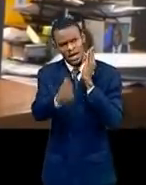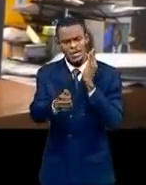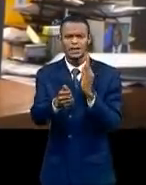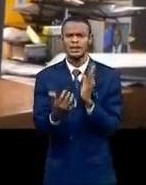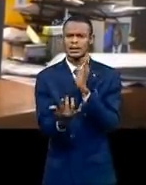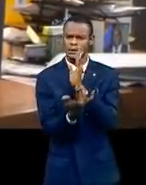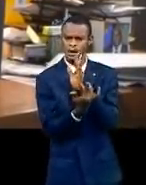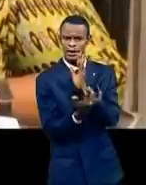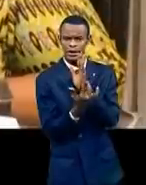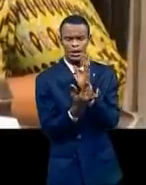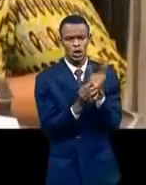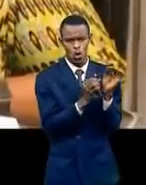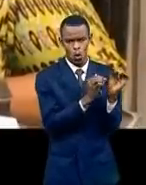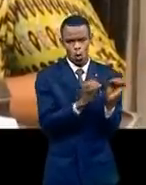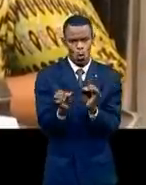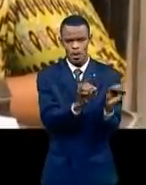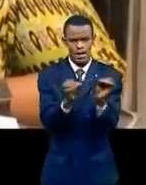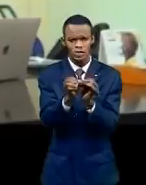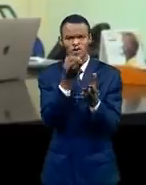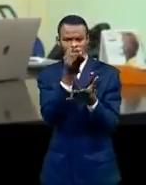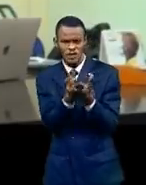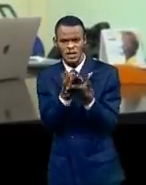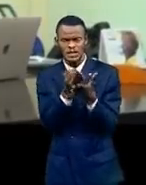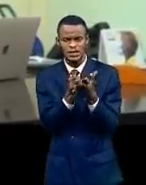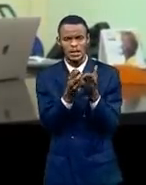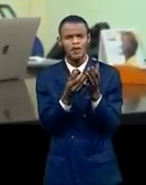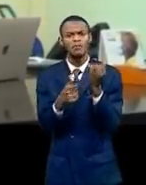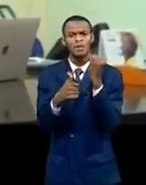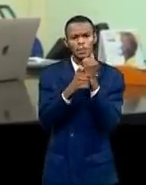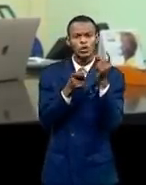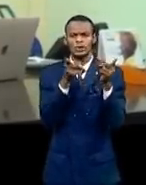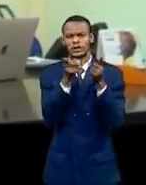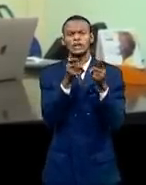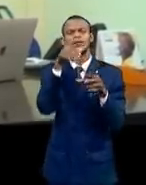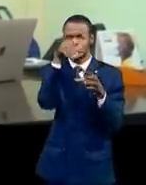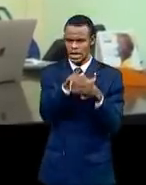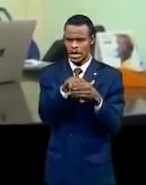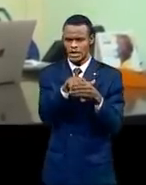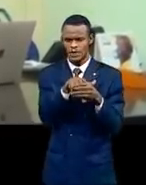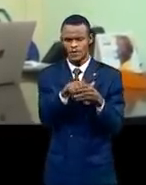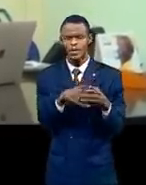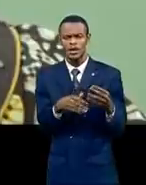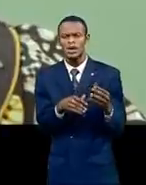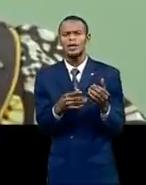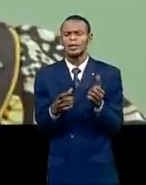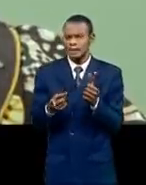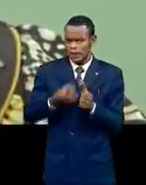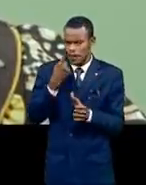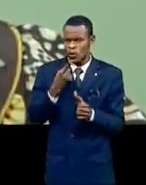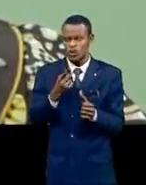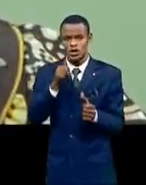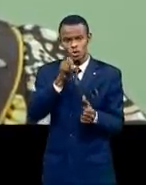opérationnelles, financières et des ressources humaines. Ces processus intègrent également le parachèvement de la